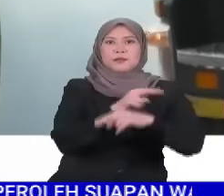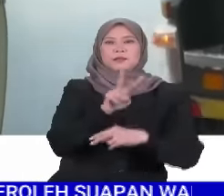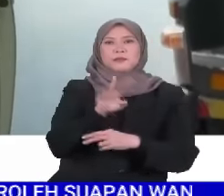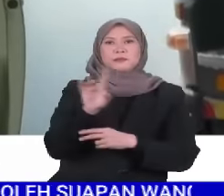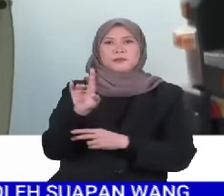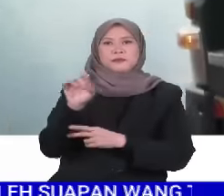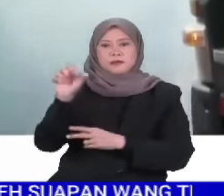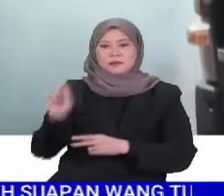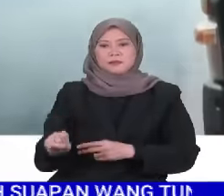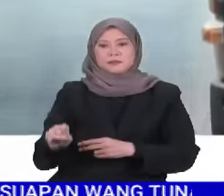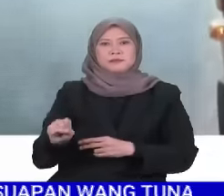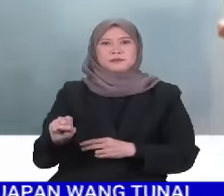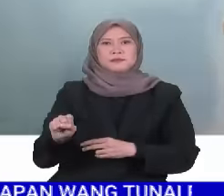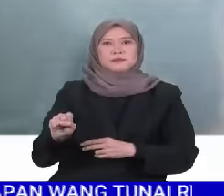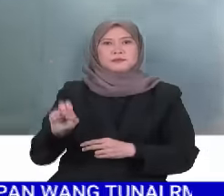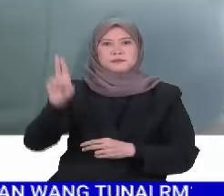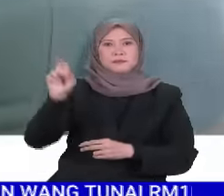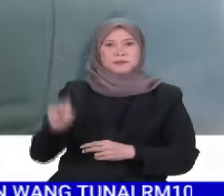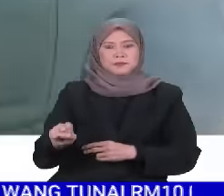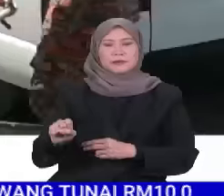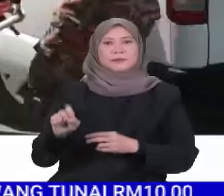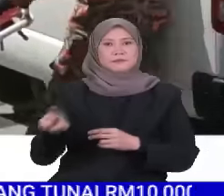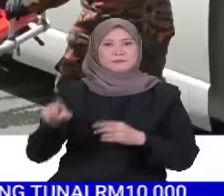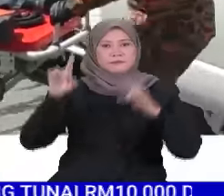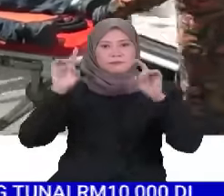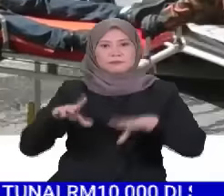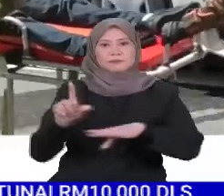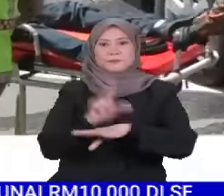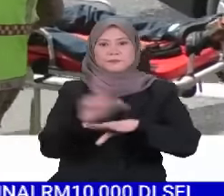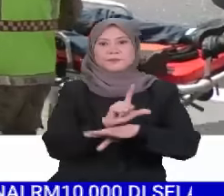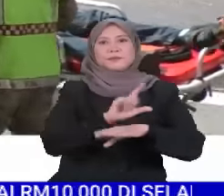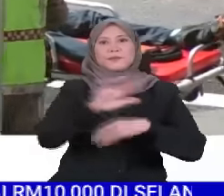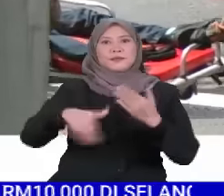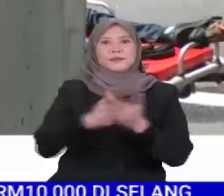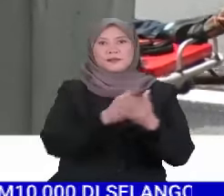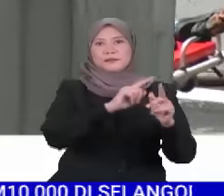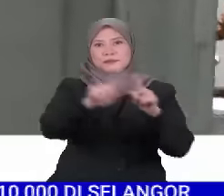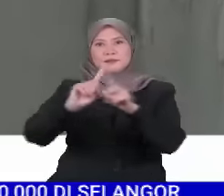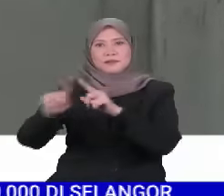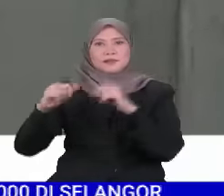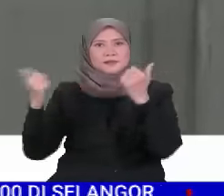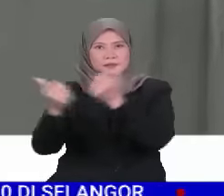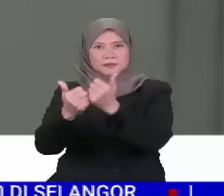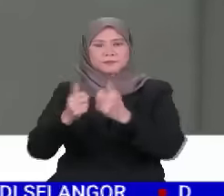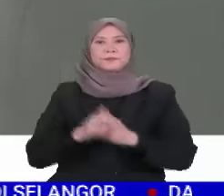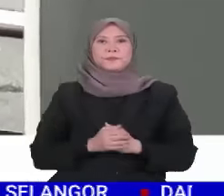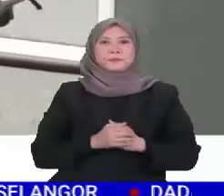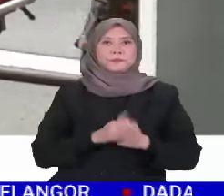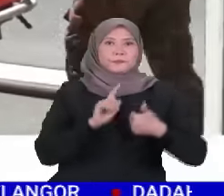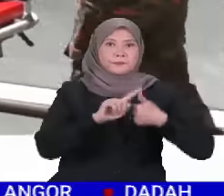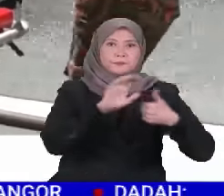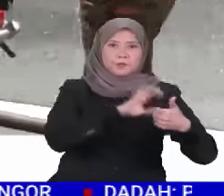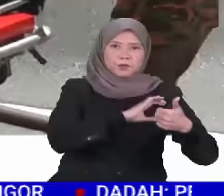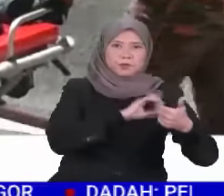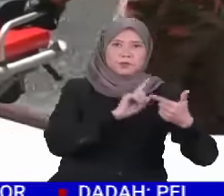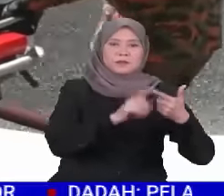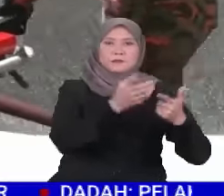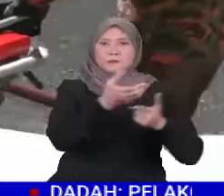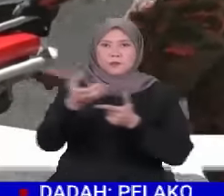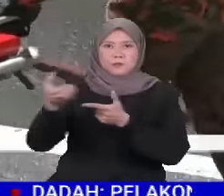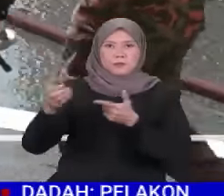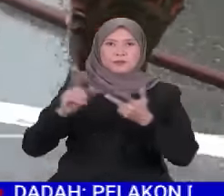Selatan membabikan anggota berbagai agency antaranya pdrm jabatan